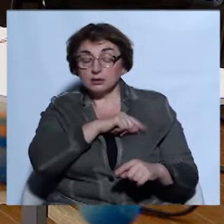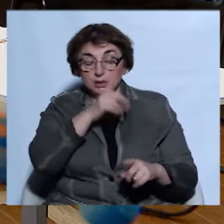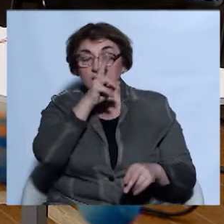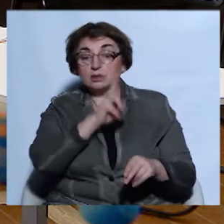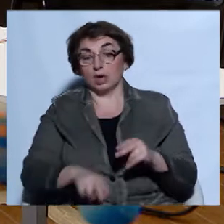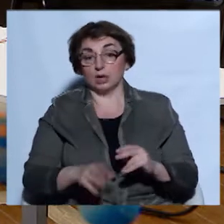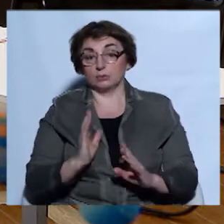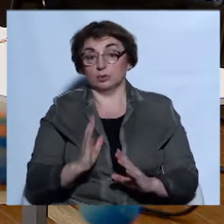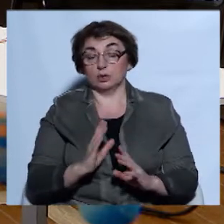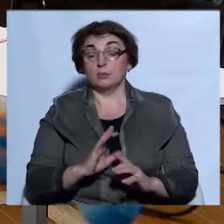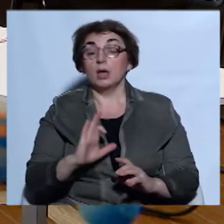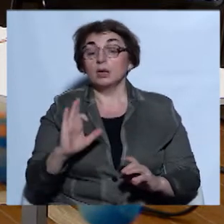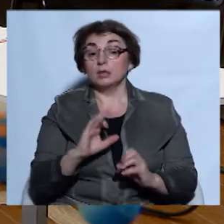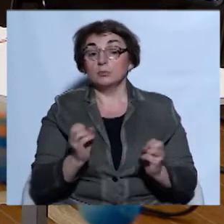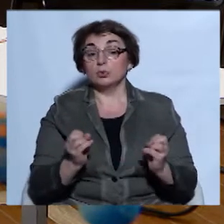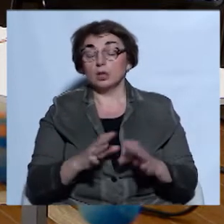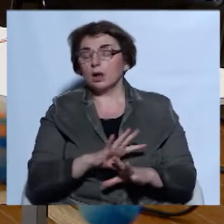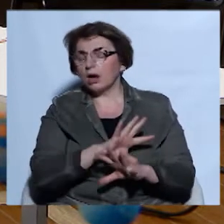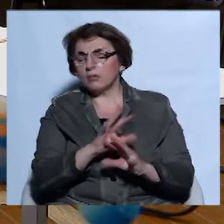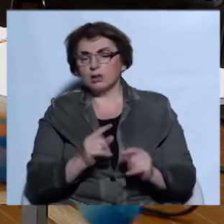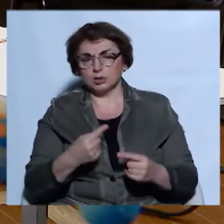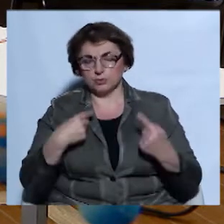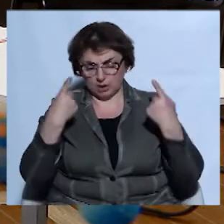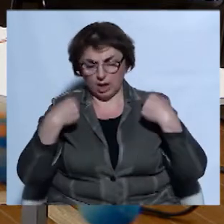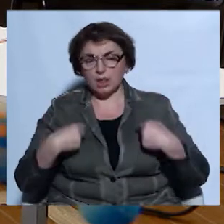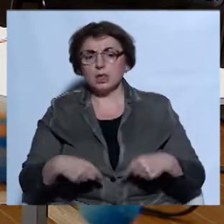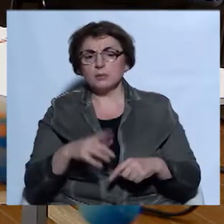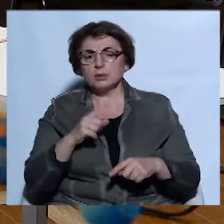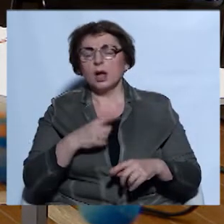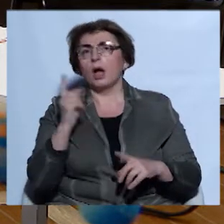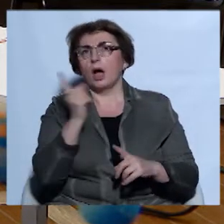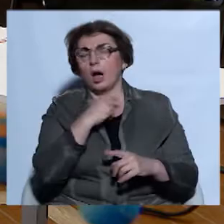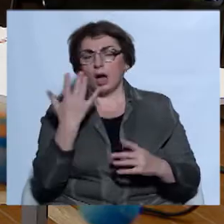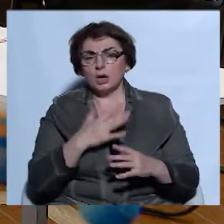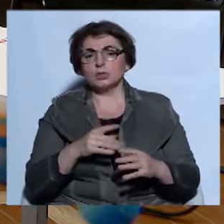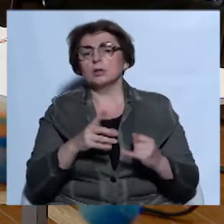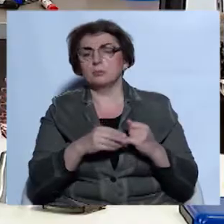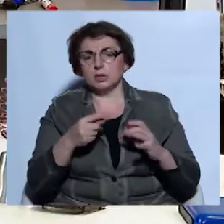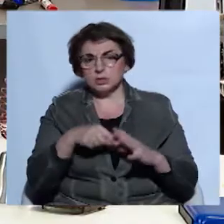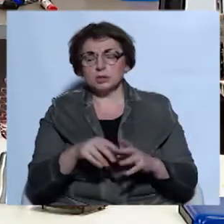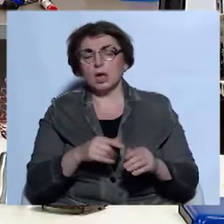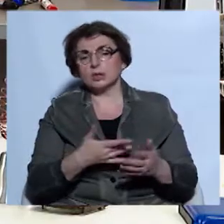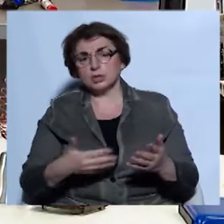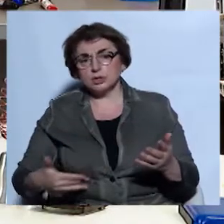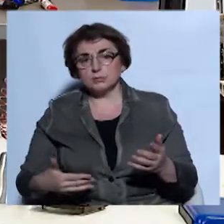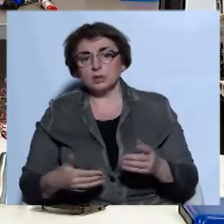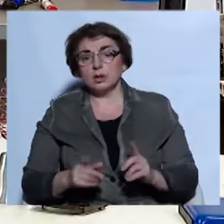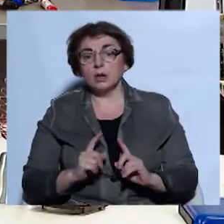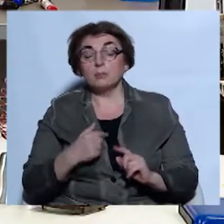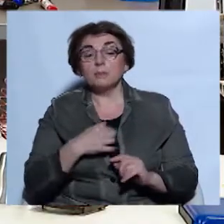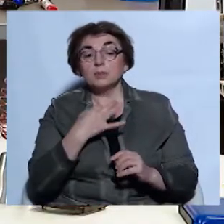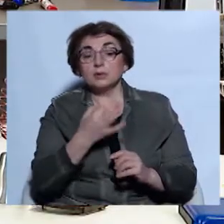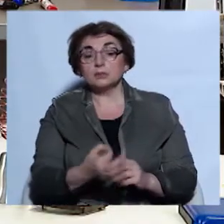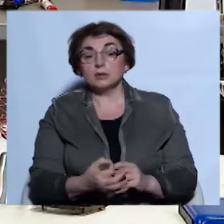ექნება. ქიმიური რეაქციები მიდის ყველგან, ჩვენს ორგანიზმში, ჰაერში, ნიადაგში და ასე შემდეგ და